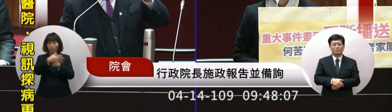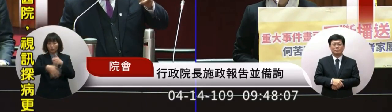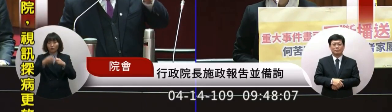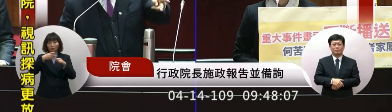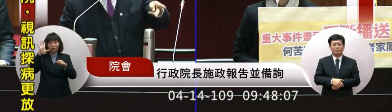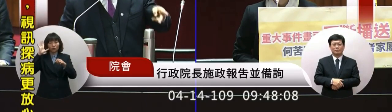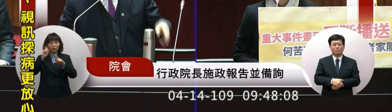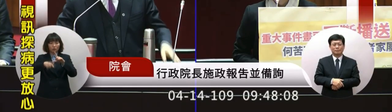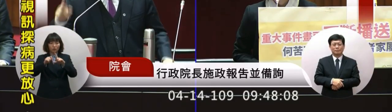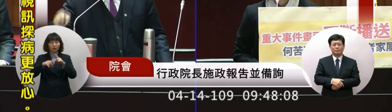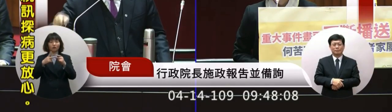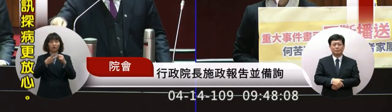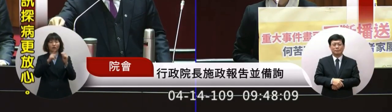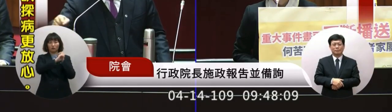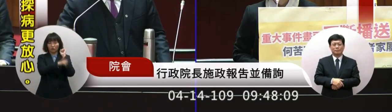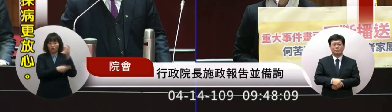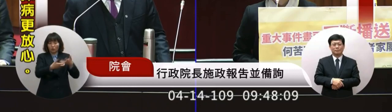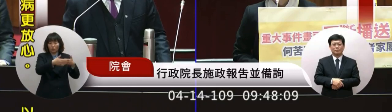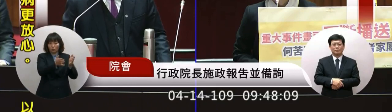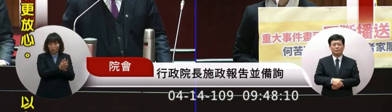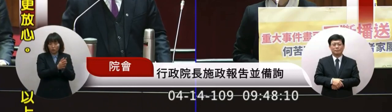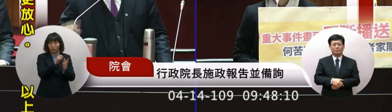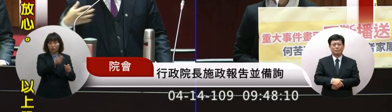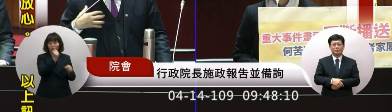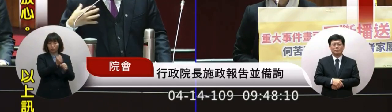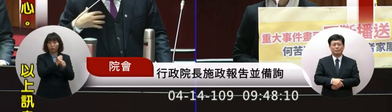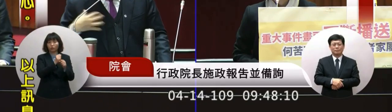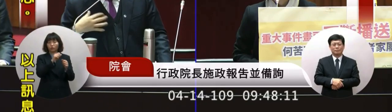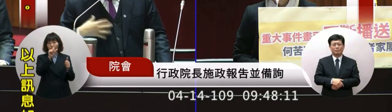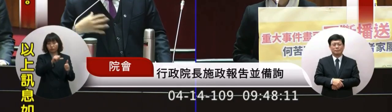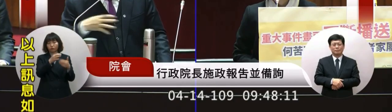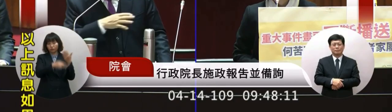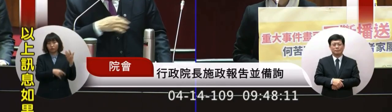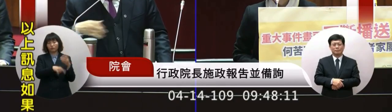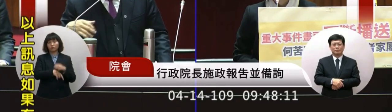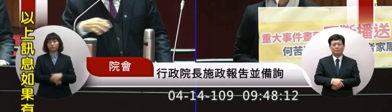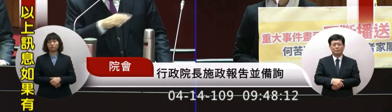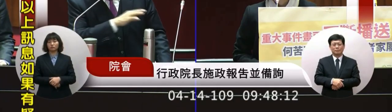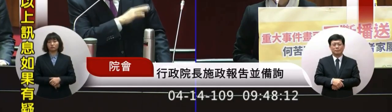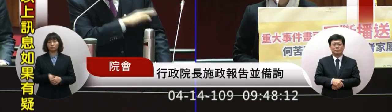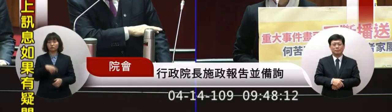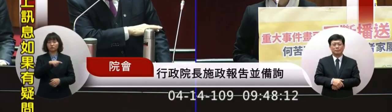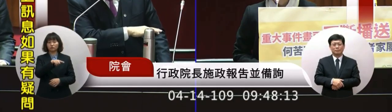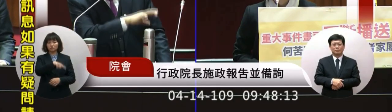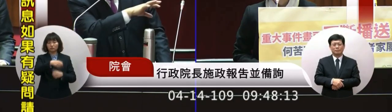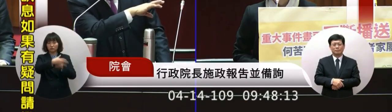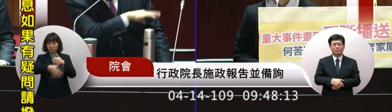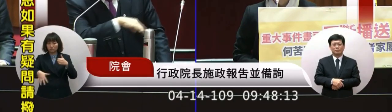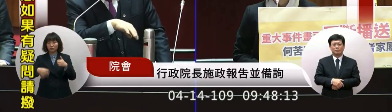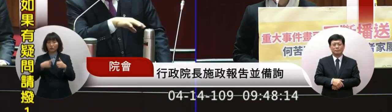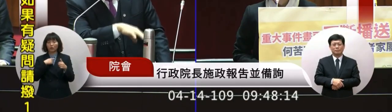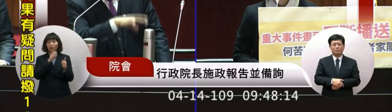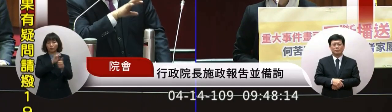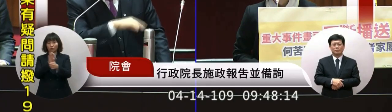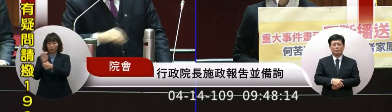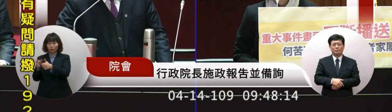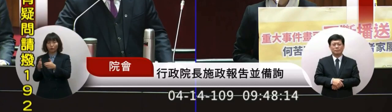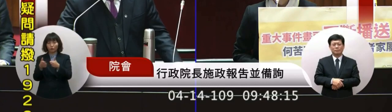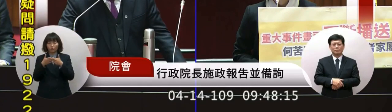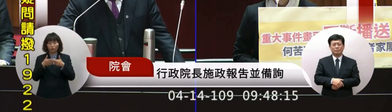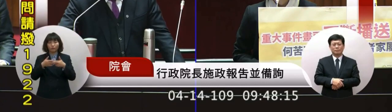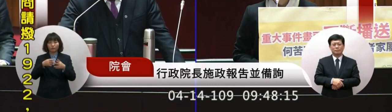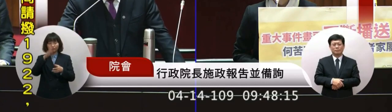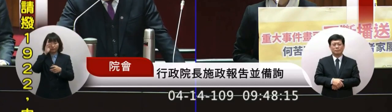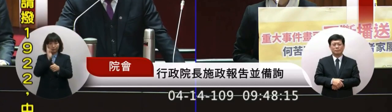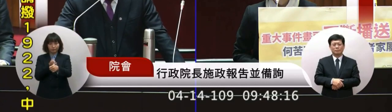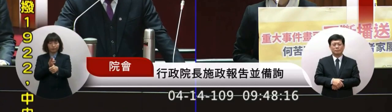个媒体，一个是法务部对于相关的执法。那这些 我会要求相关部会，我立刻